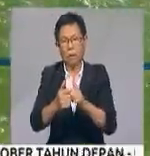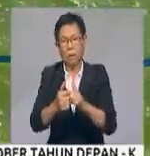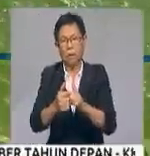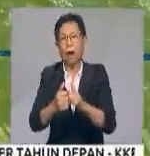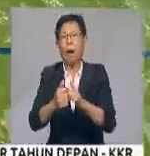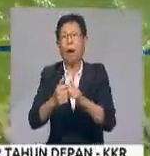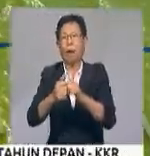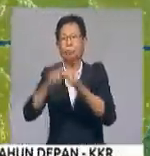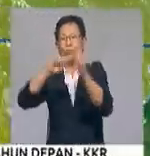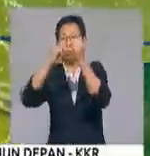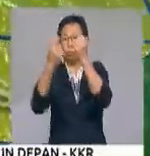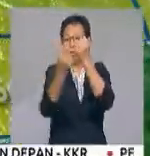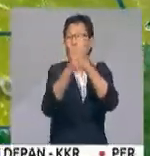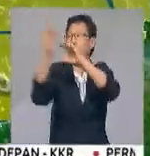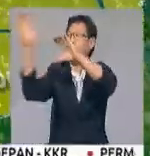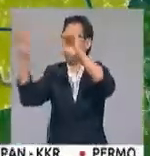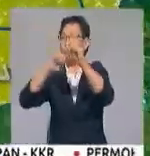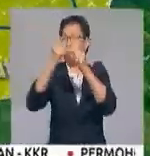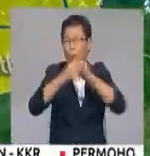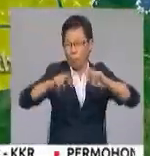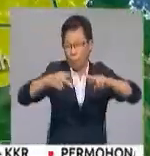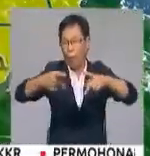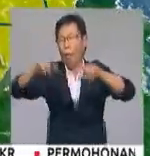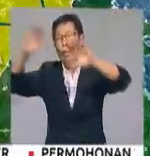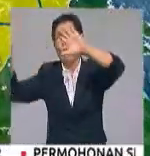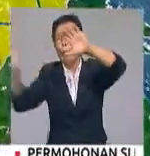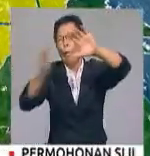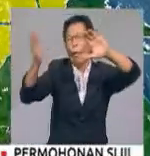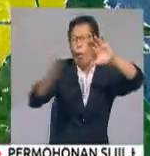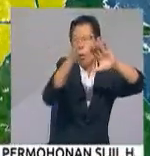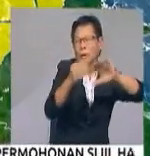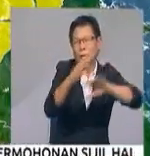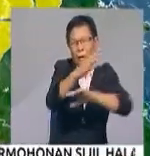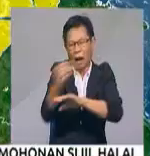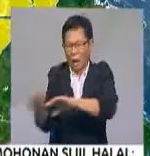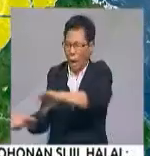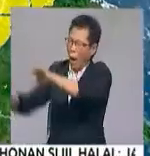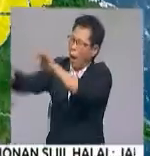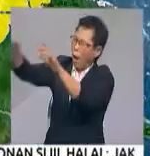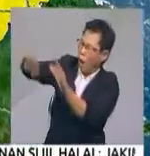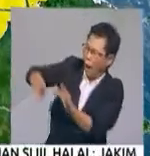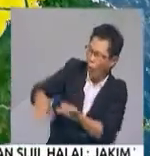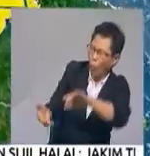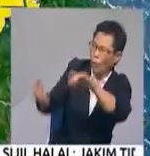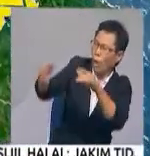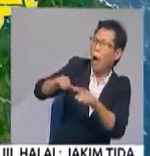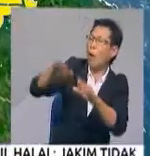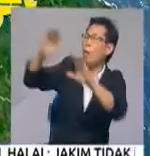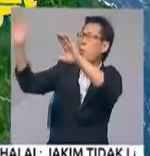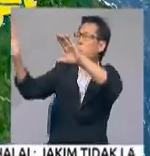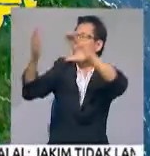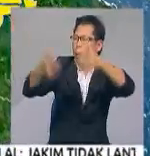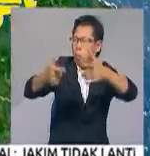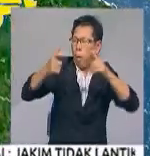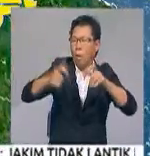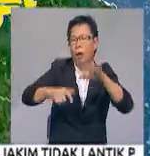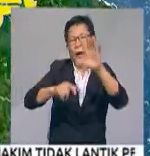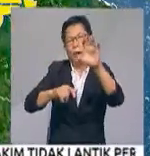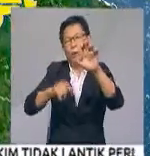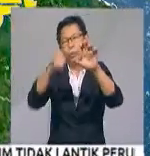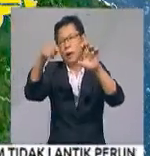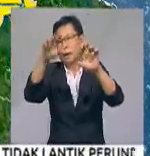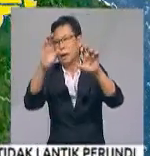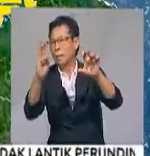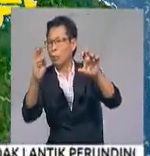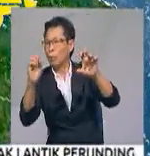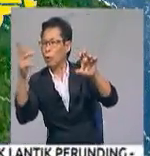tropika yang menyebabkan keadaan angin kencang dan juga laut bergelora iaitu kelajuan angin sekitar 50 hingga 60